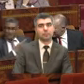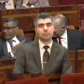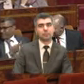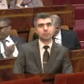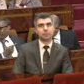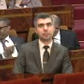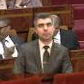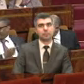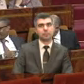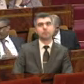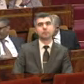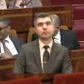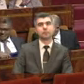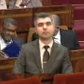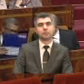تفضلوا سيد النائب.